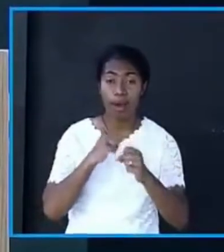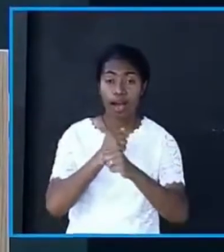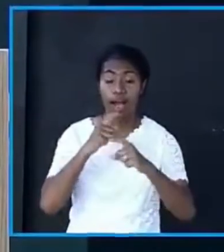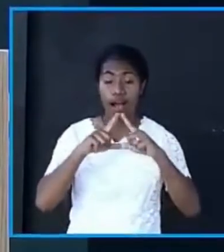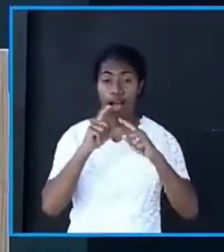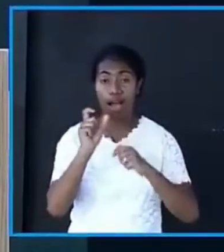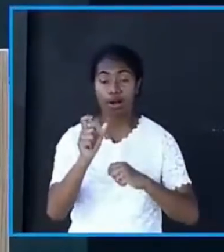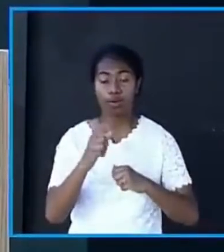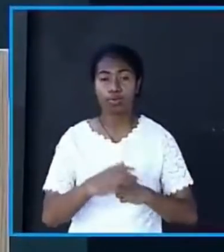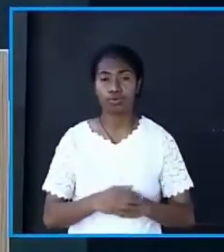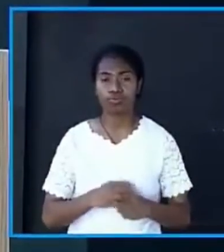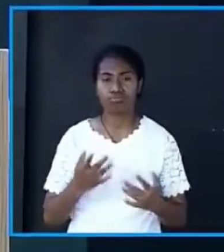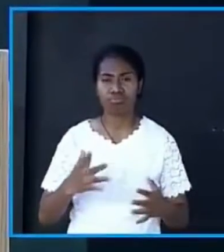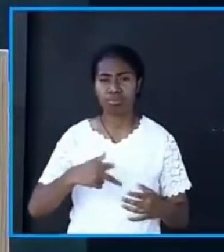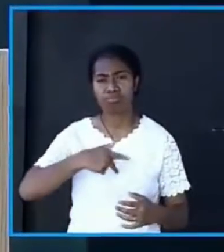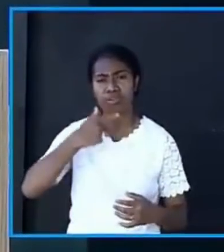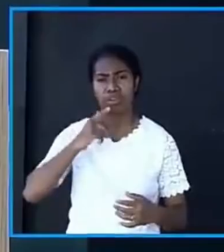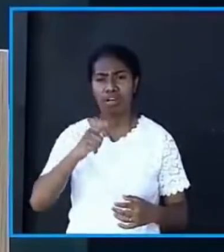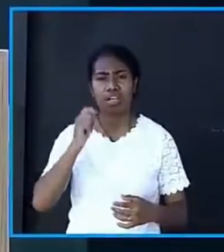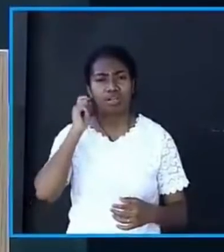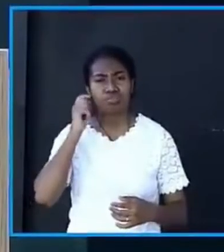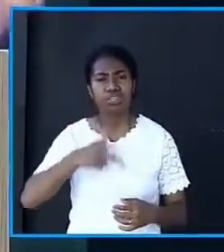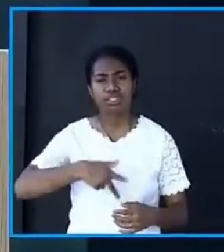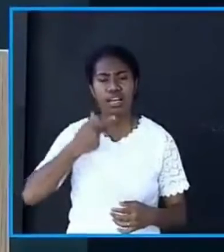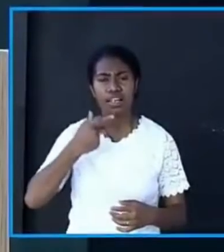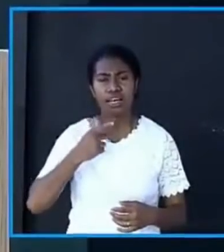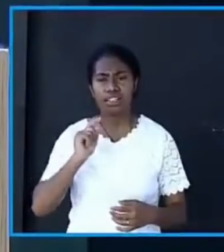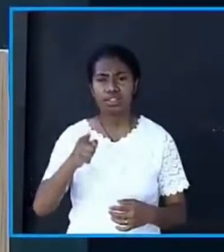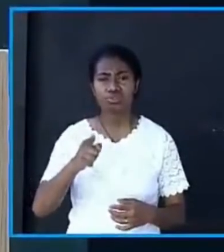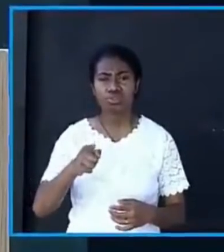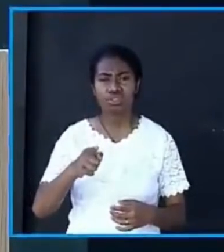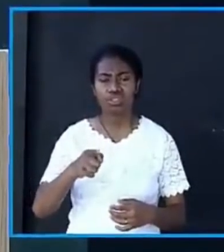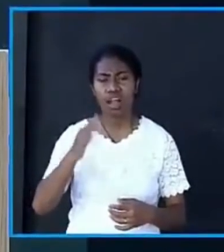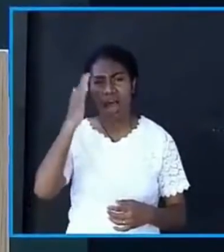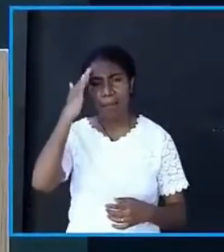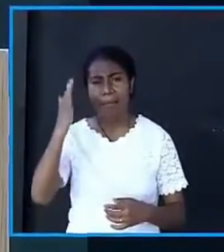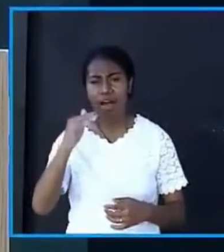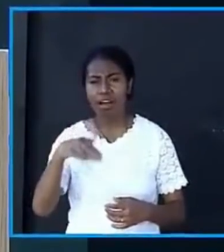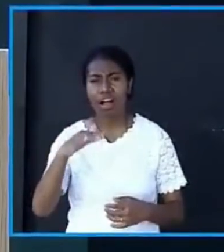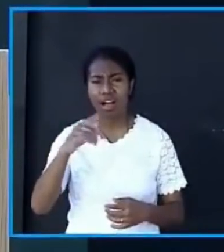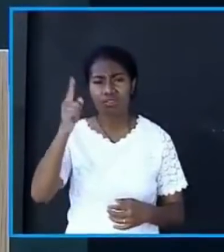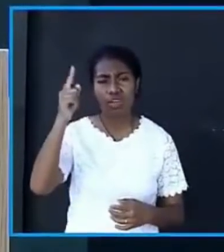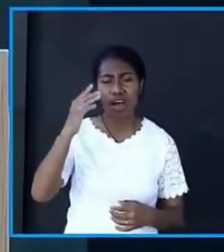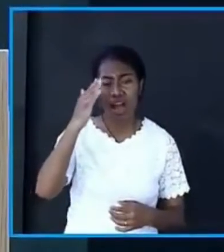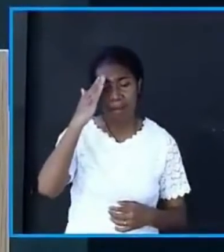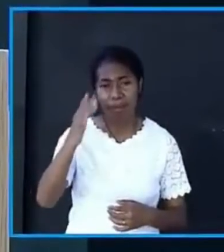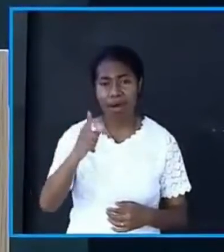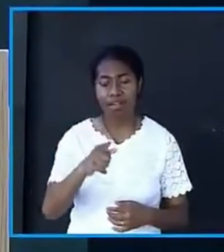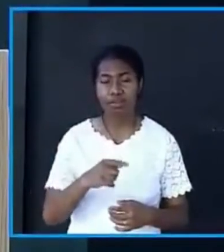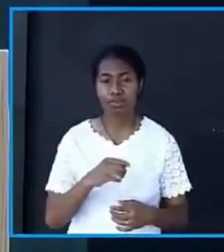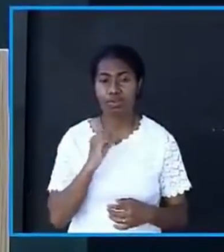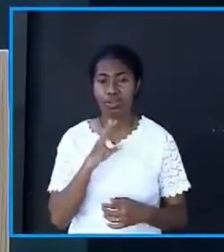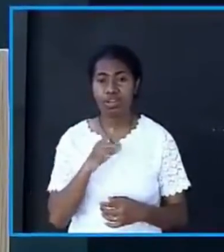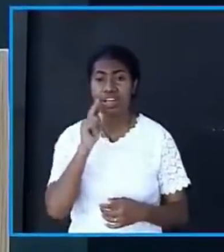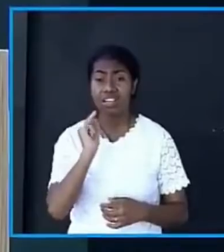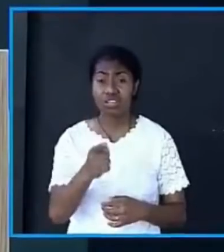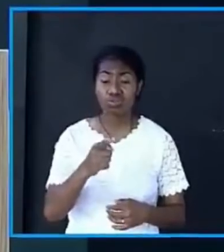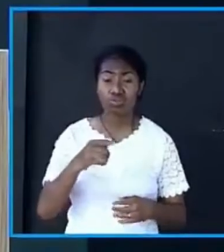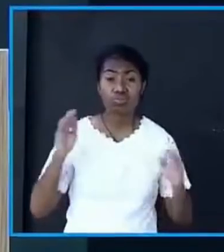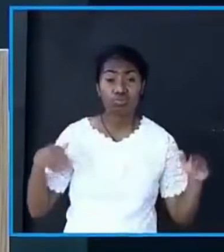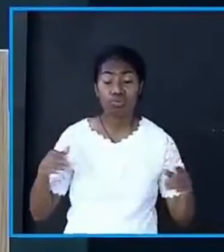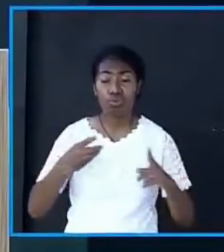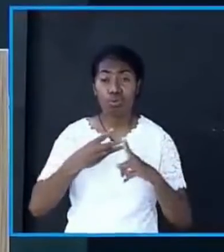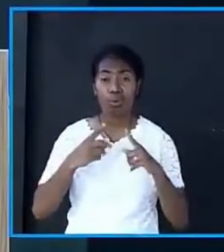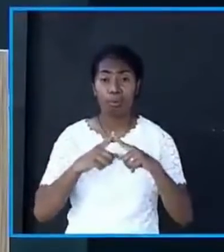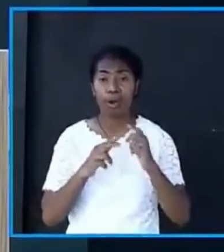berapa menit kemudian lagi Ibunya tanyana yang di sana itu apa lalu dengan kesalahannya itu begitu burung bangau